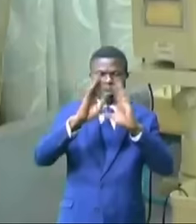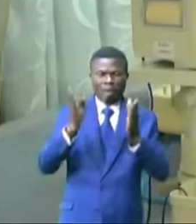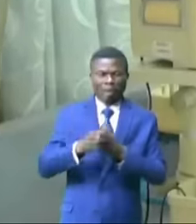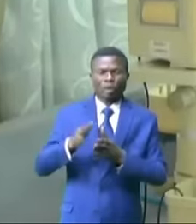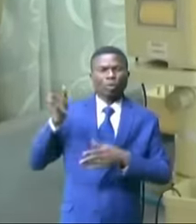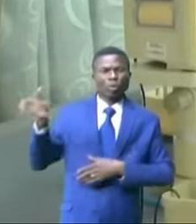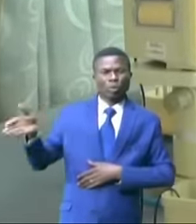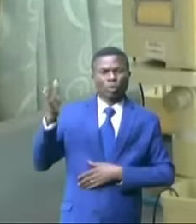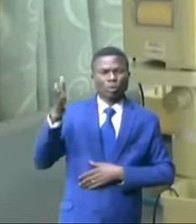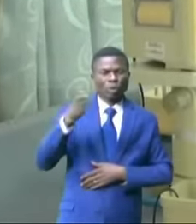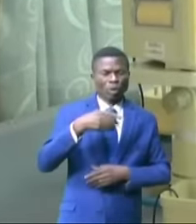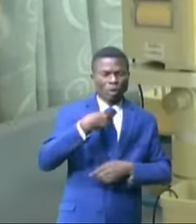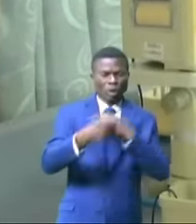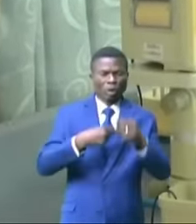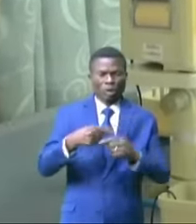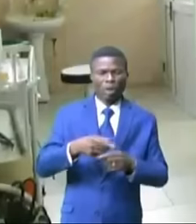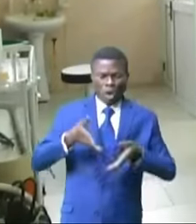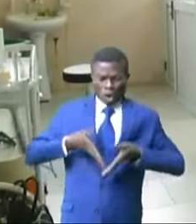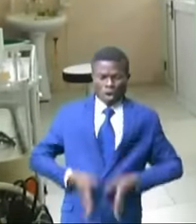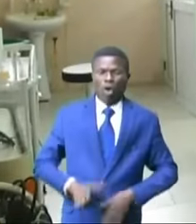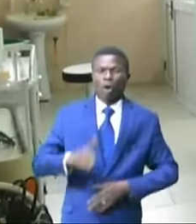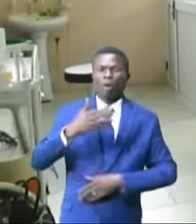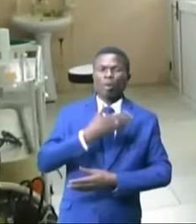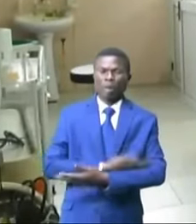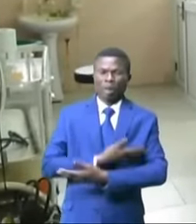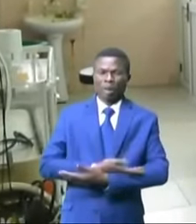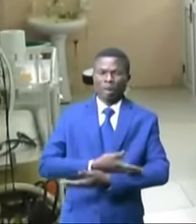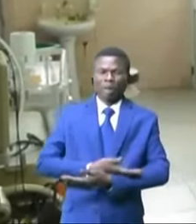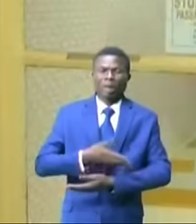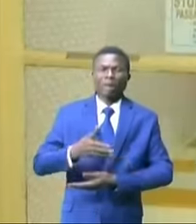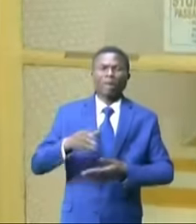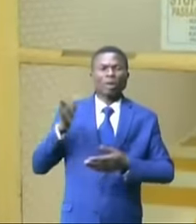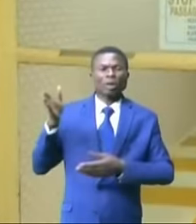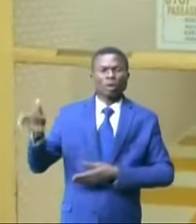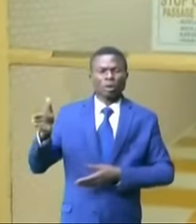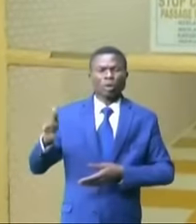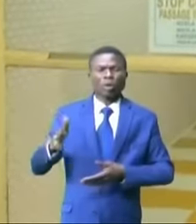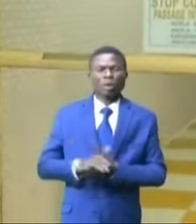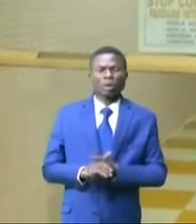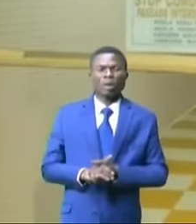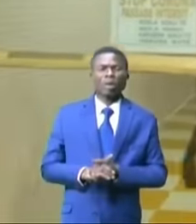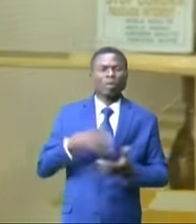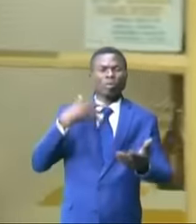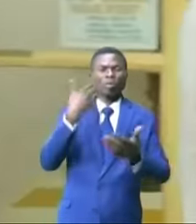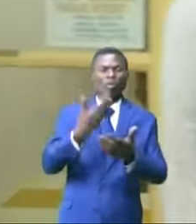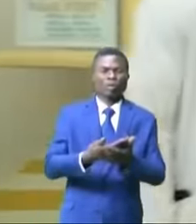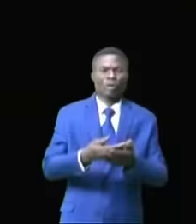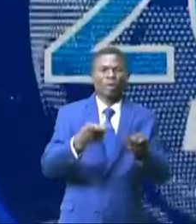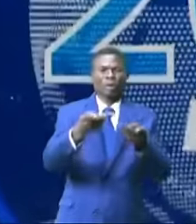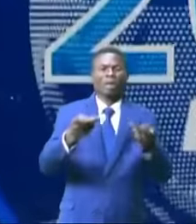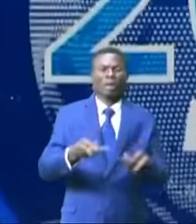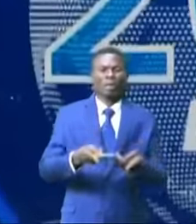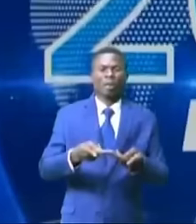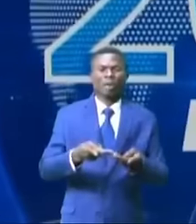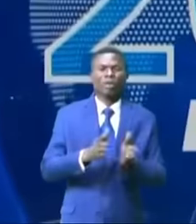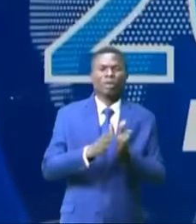pavillon, en commençant par la maternité, salle d'accouchement et poursuite à la néonatologie.